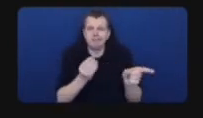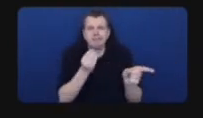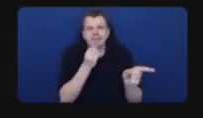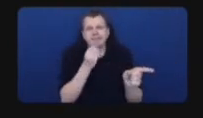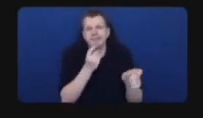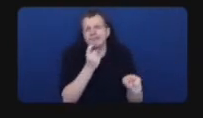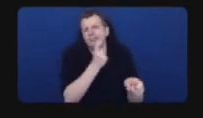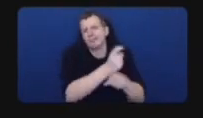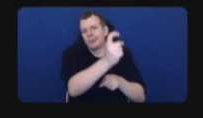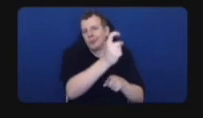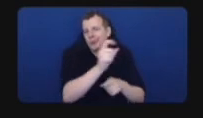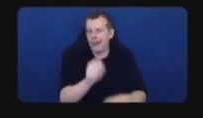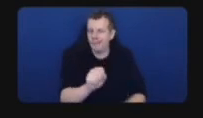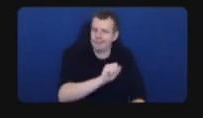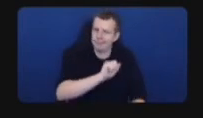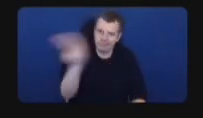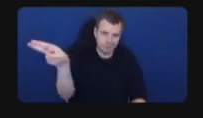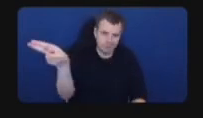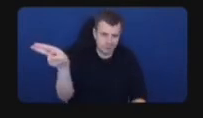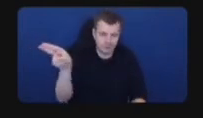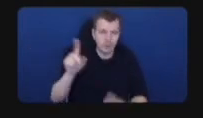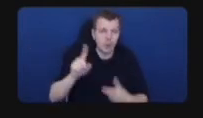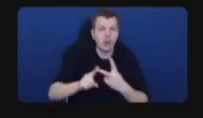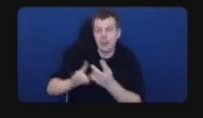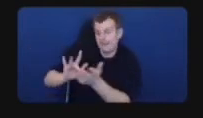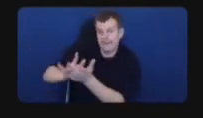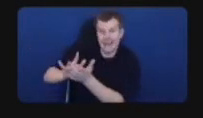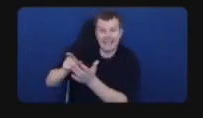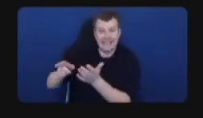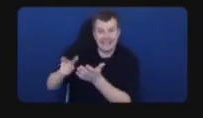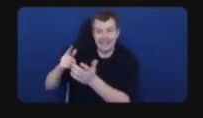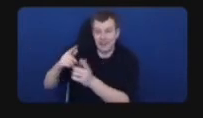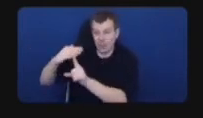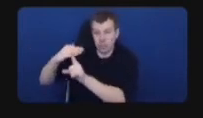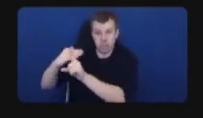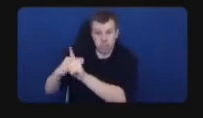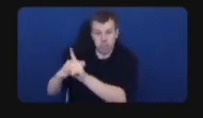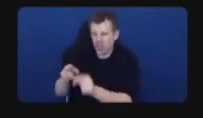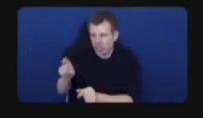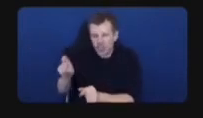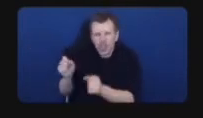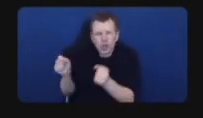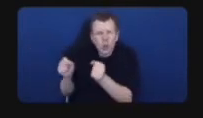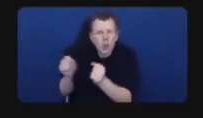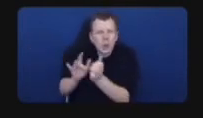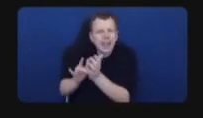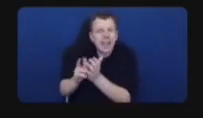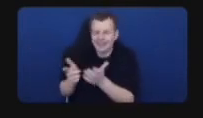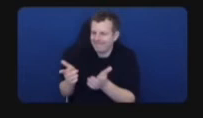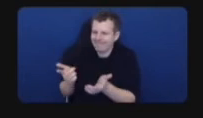有停电超过4小时呢，我们是建议你把冰箱里面的菜都丢掉的。